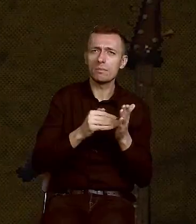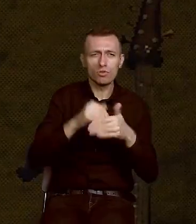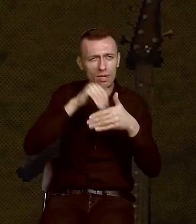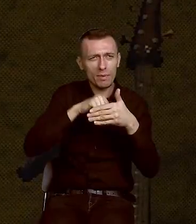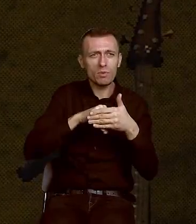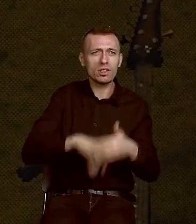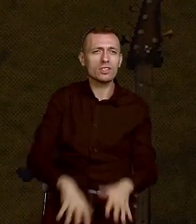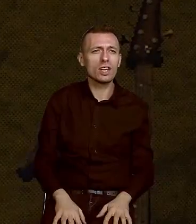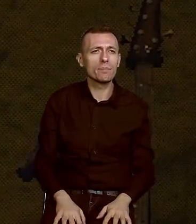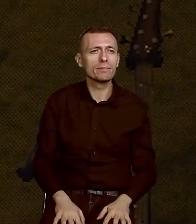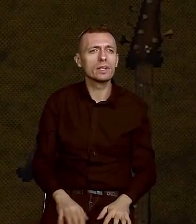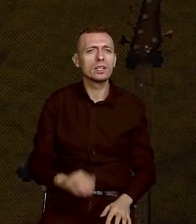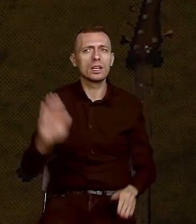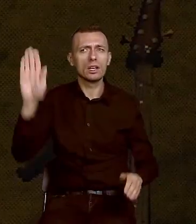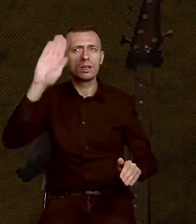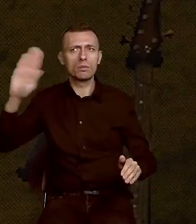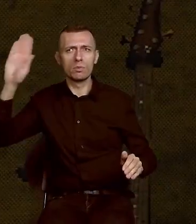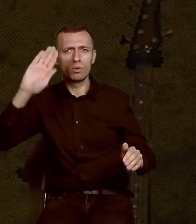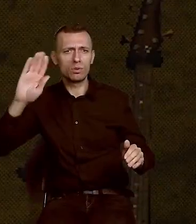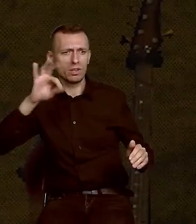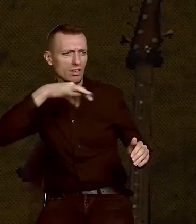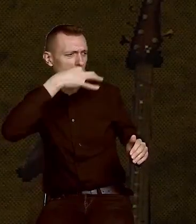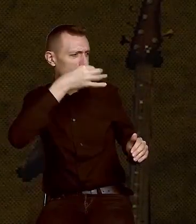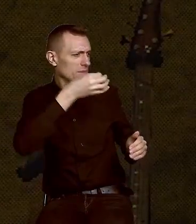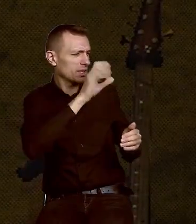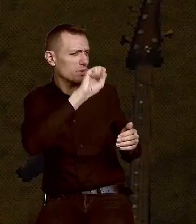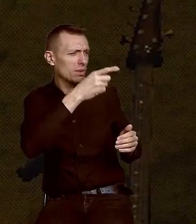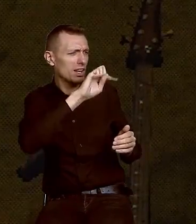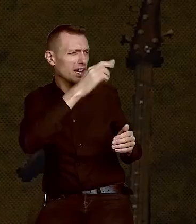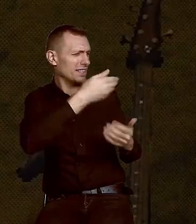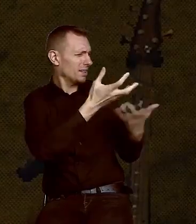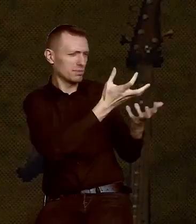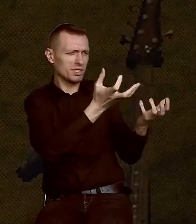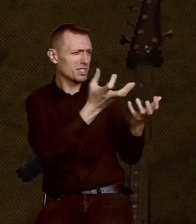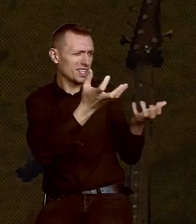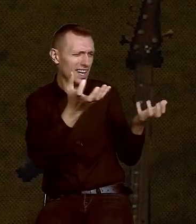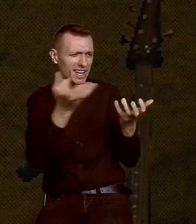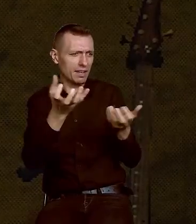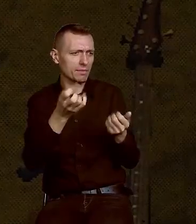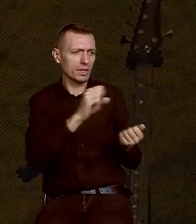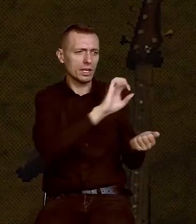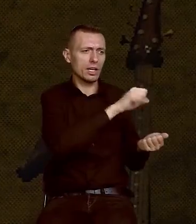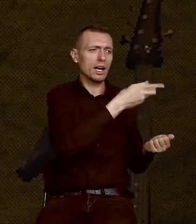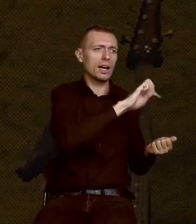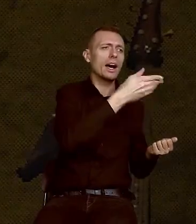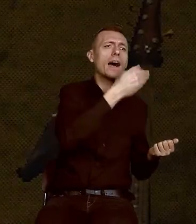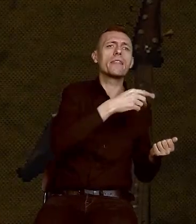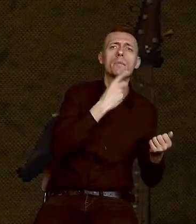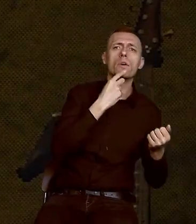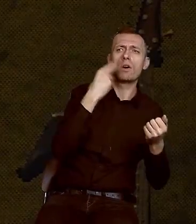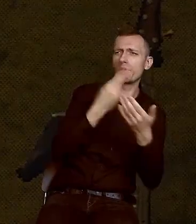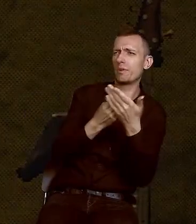Bóg zapytał Adama, gdzie jesteś? A Adam odpowiedział, ukryłem się, bo jestem